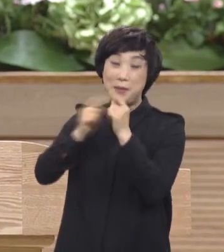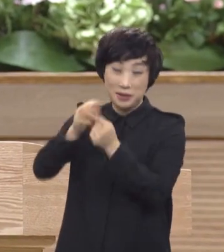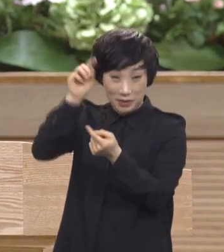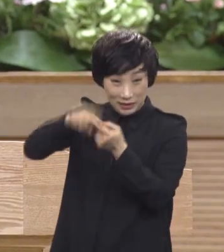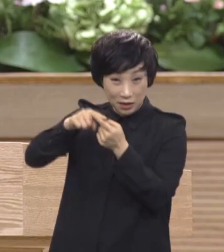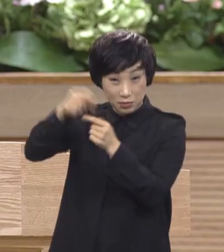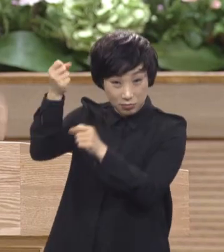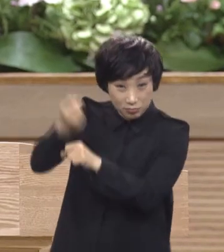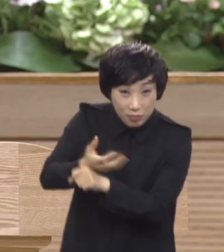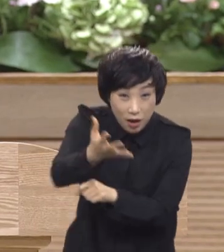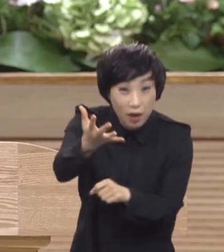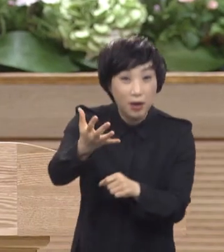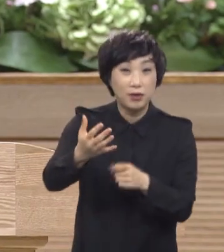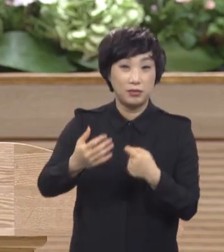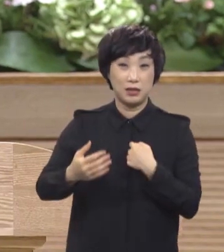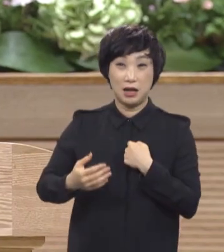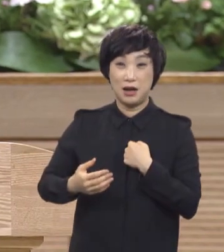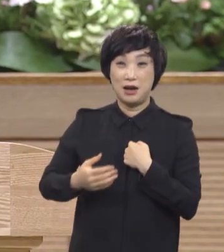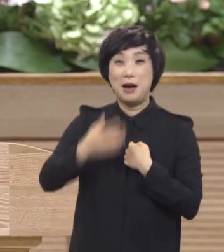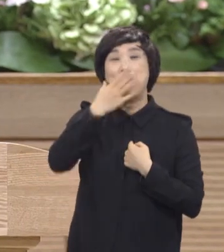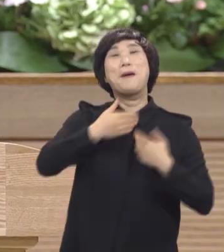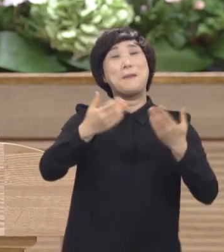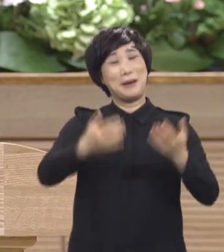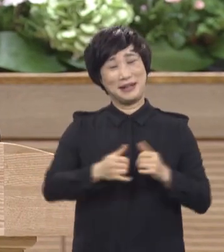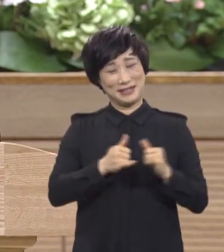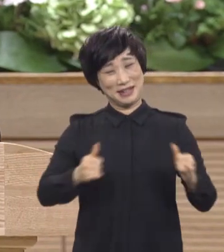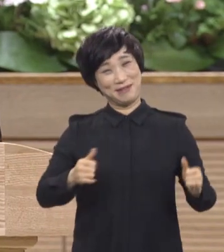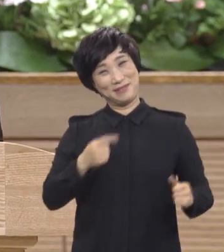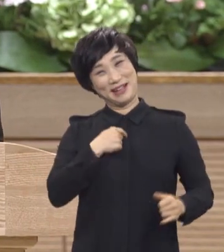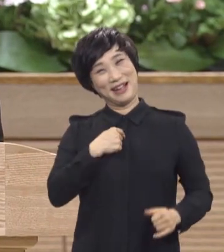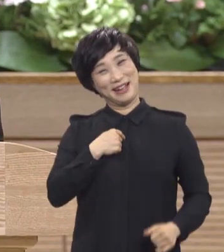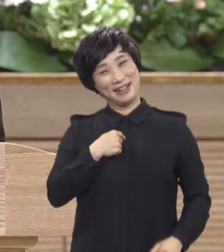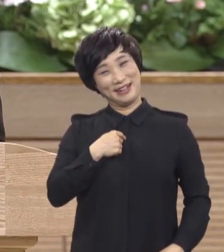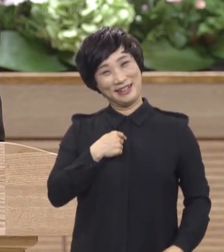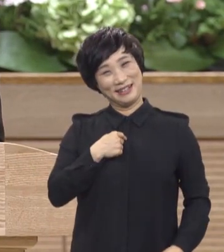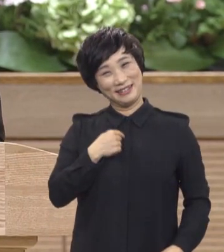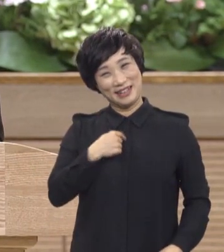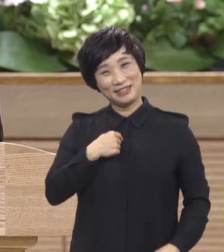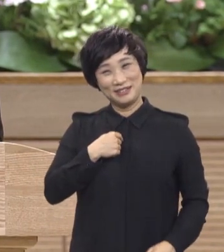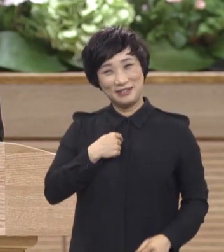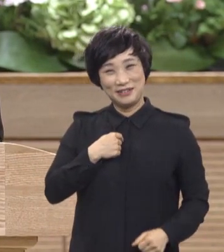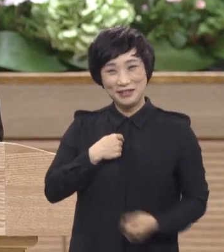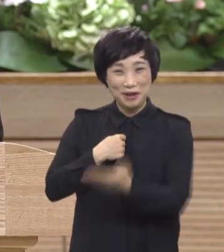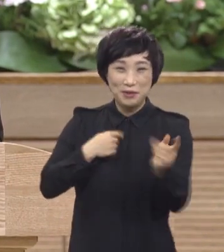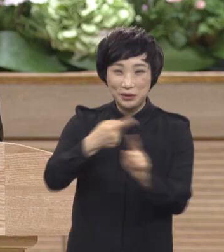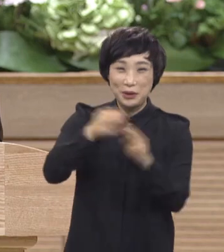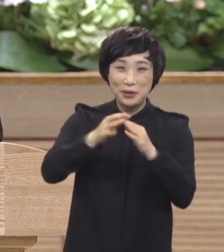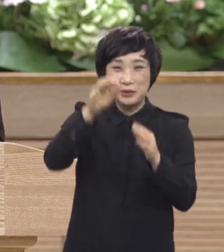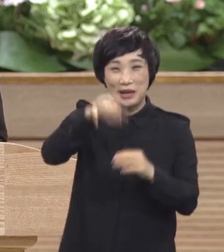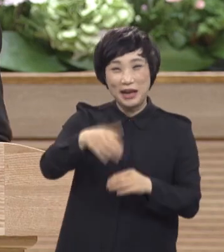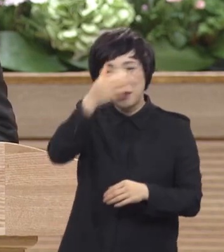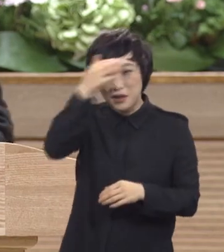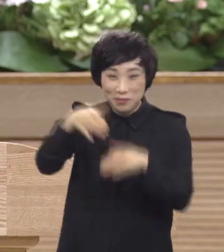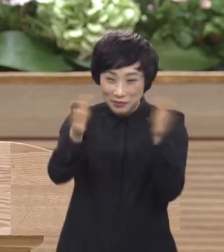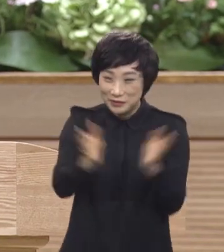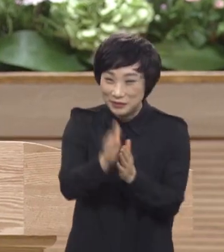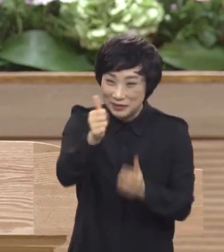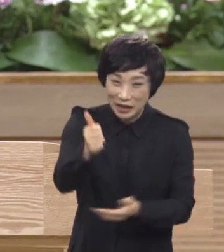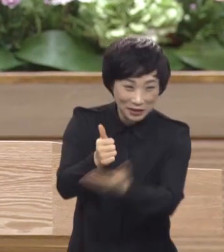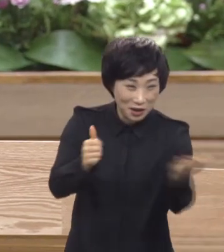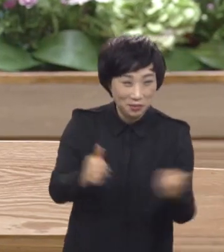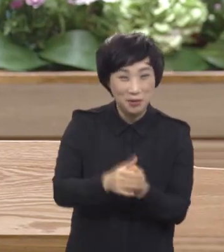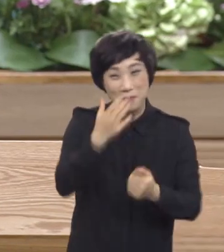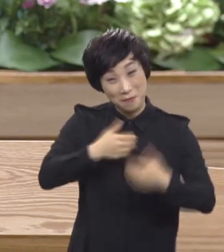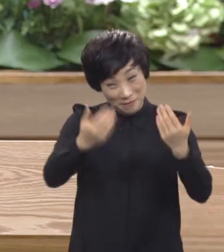나는 이래서 복을 받은 사람이오 이래서 우리 부장들 그래서 복을 받은 사람이오 우리